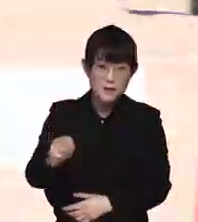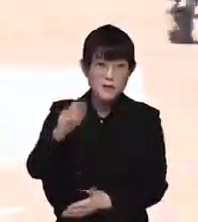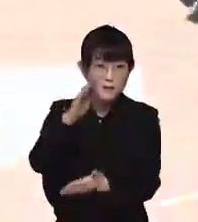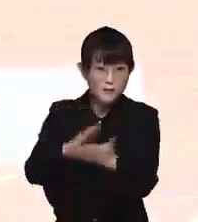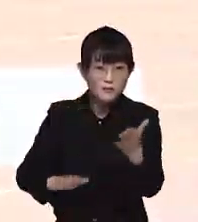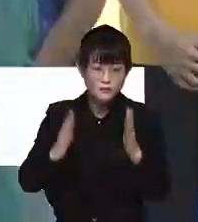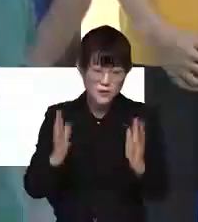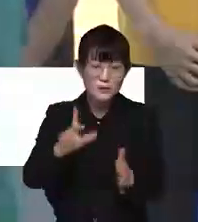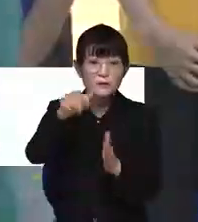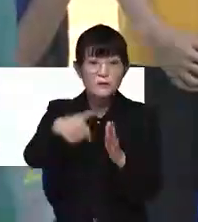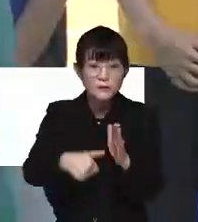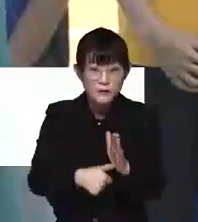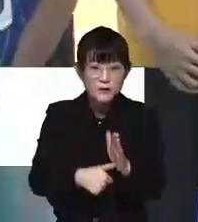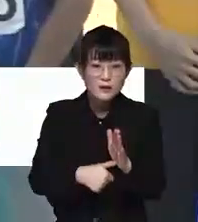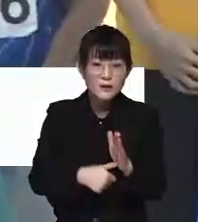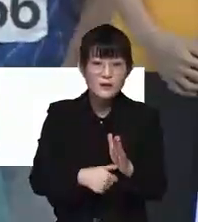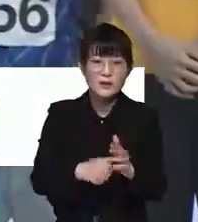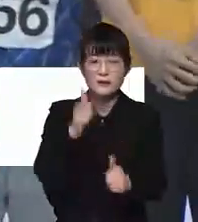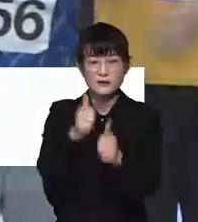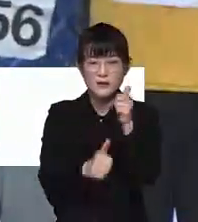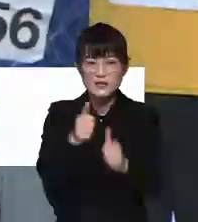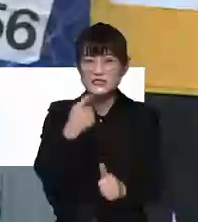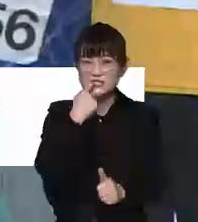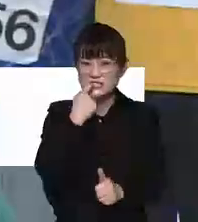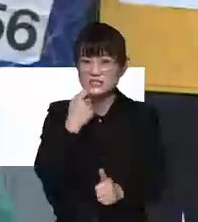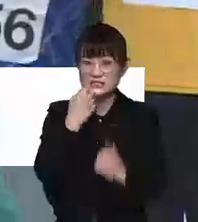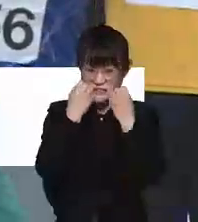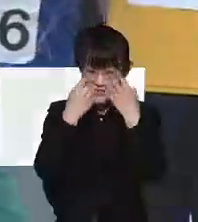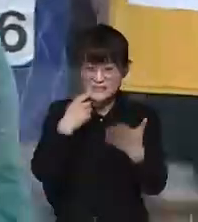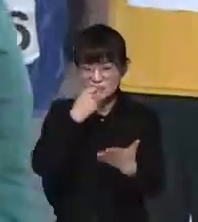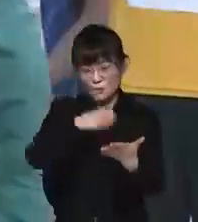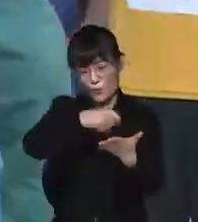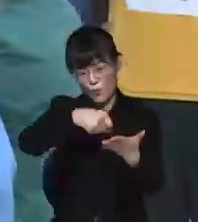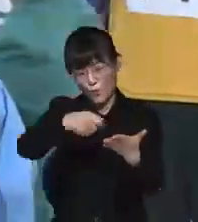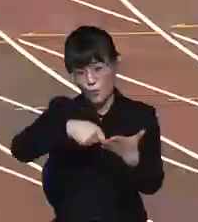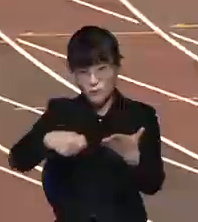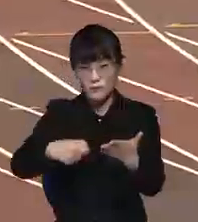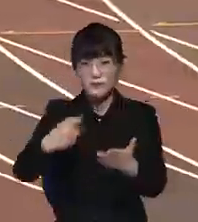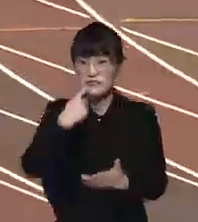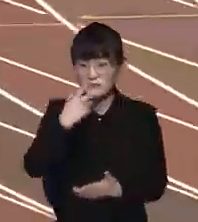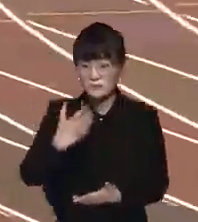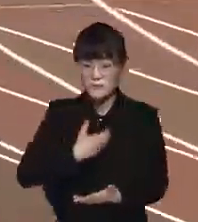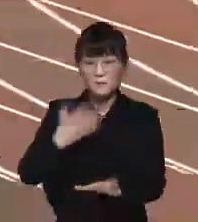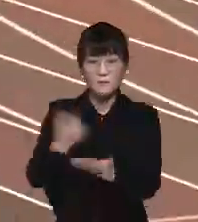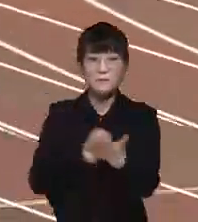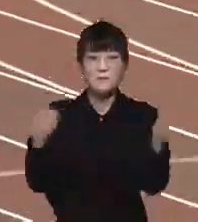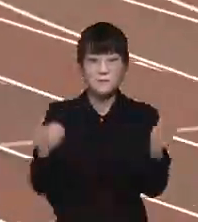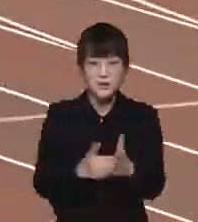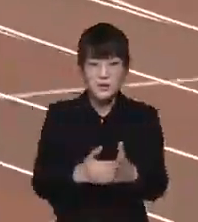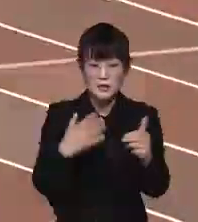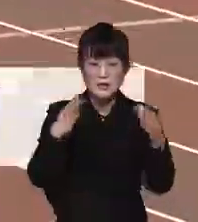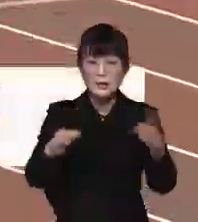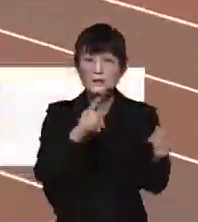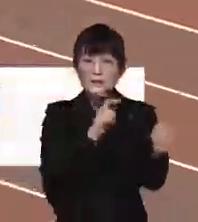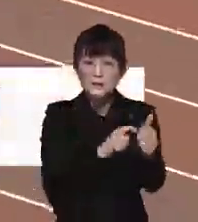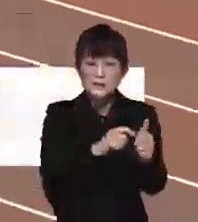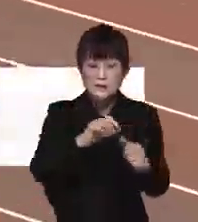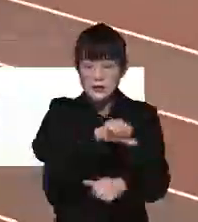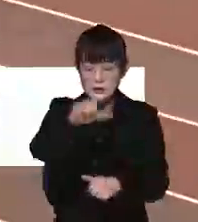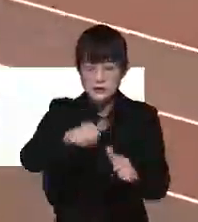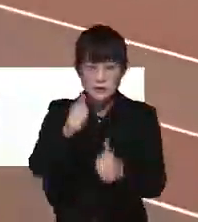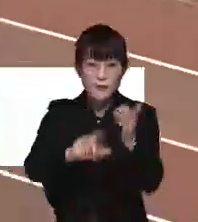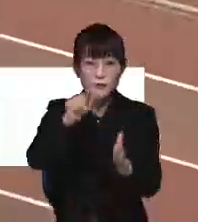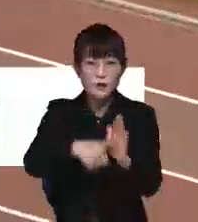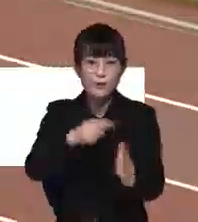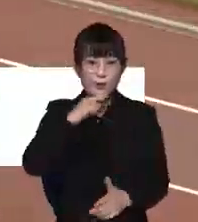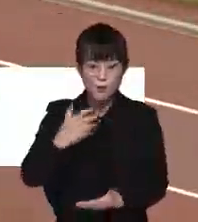400m 계주에서 대회 신기록을 작성하며 금메달을 목에 걸었습니다. 김구경은 아시안게임 동메달에 이어